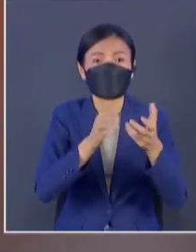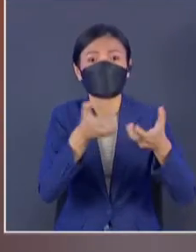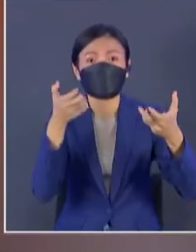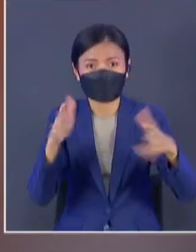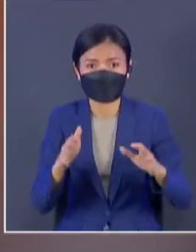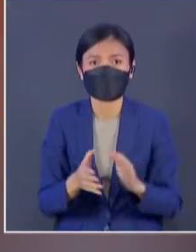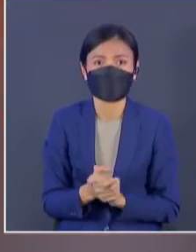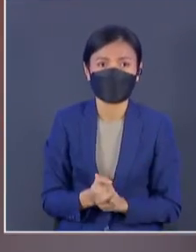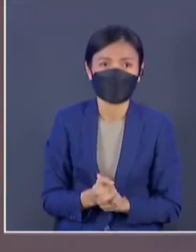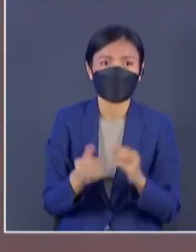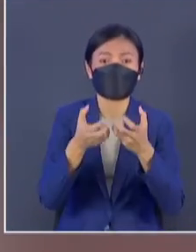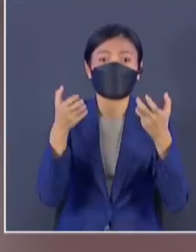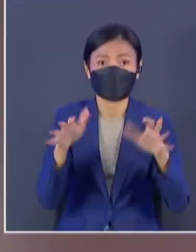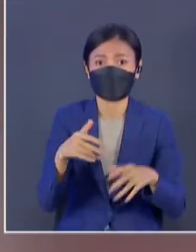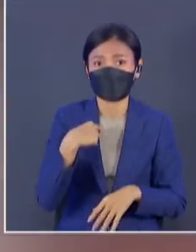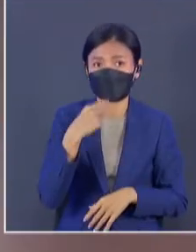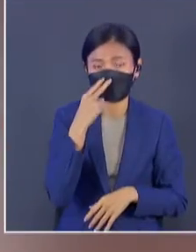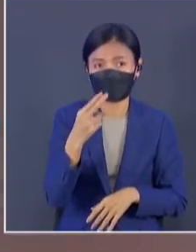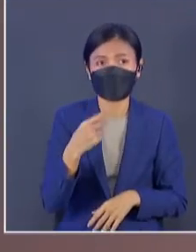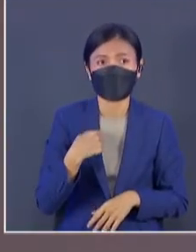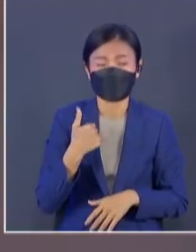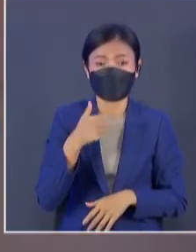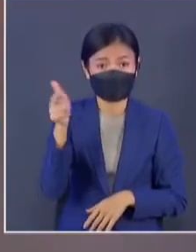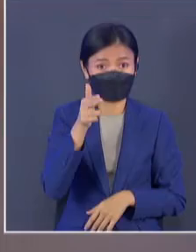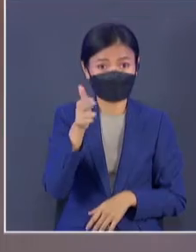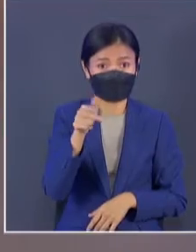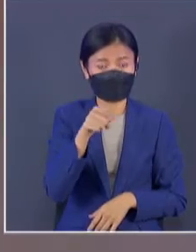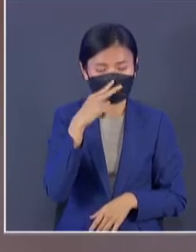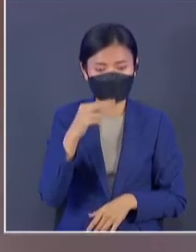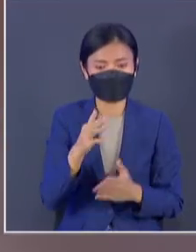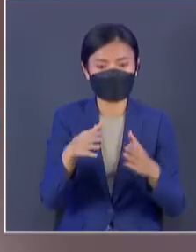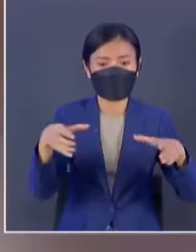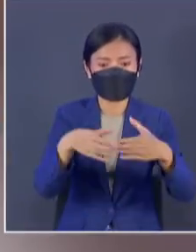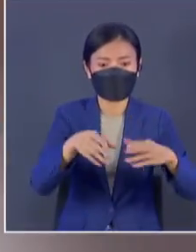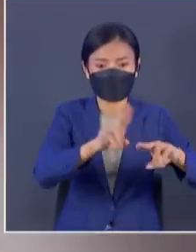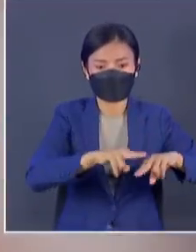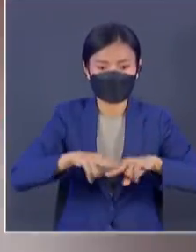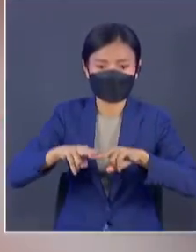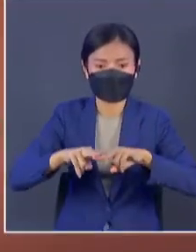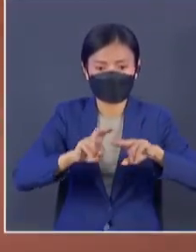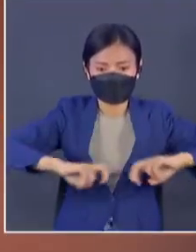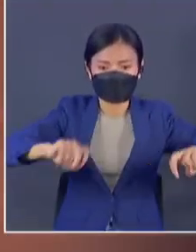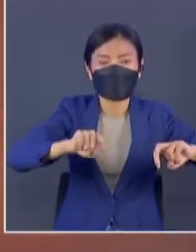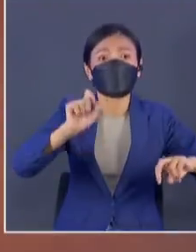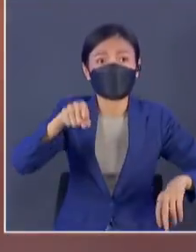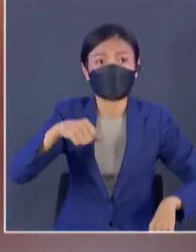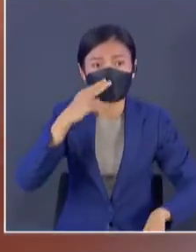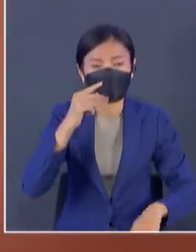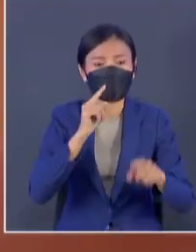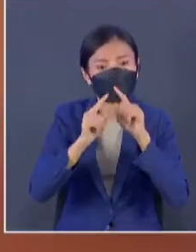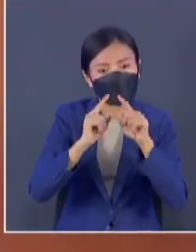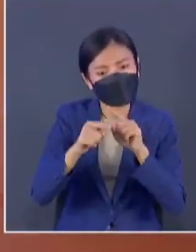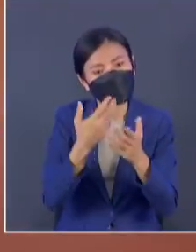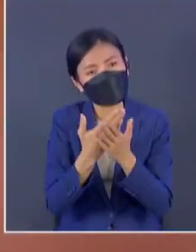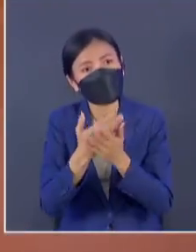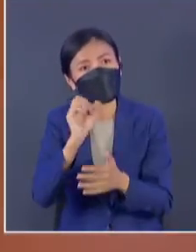ก็มีคลิปภาพที่มาเจรจาค่าหวยกันด้วยครับแต่บอกว่าแค่มาเยี่ยมหลานเท่านั้น ค ุณลุงสมหมายยืนยันบอกว่